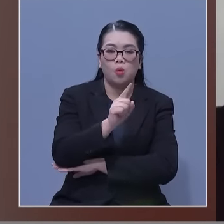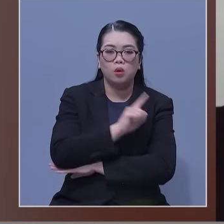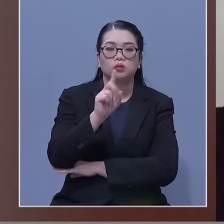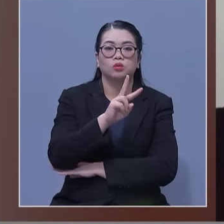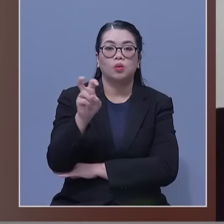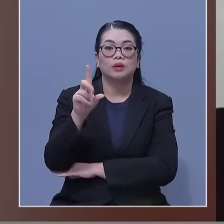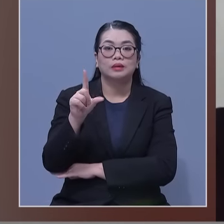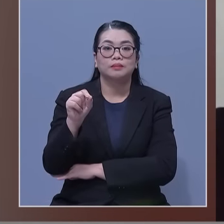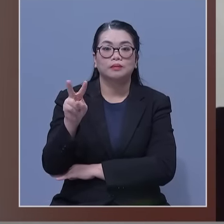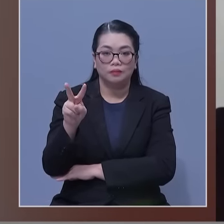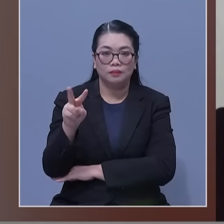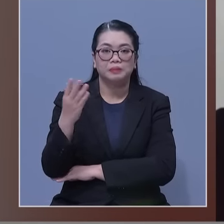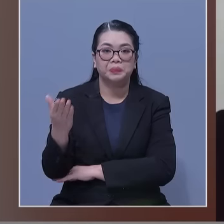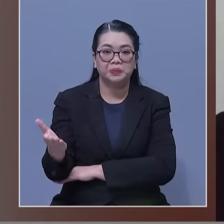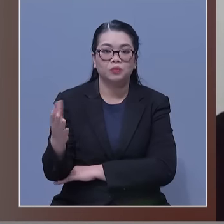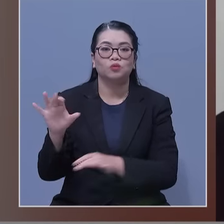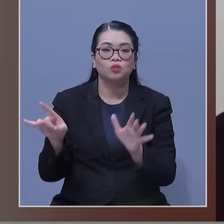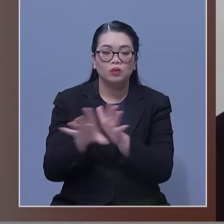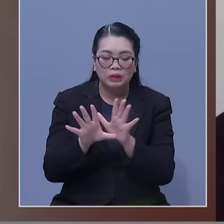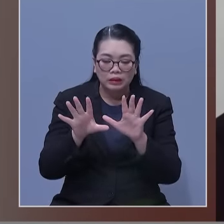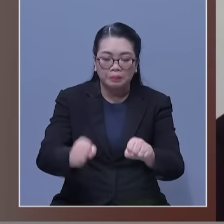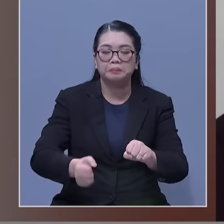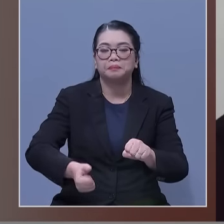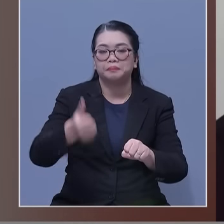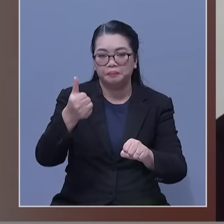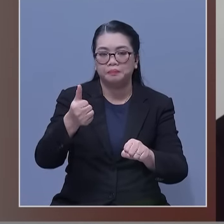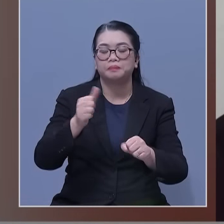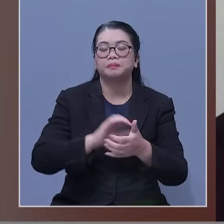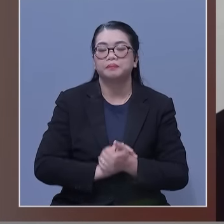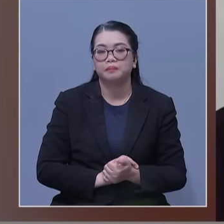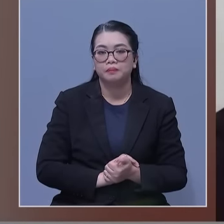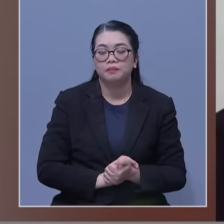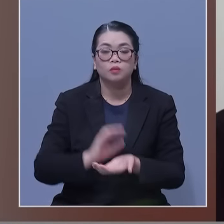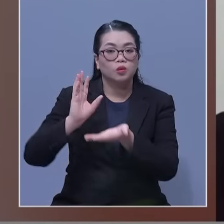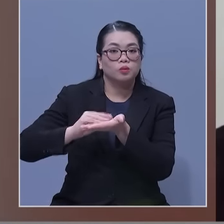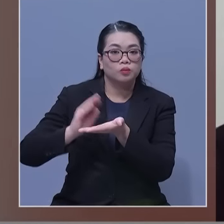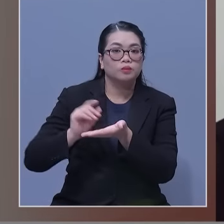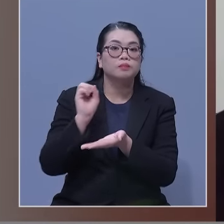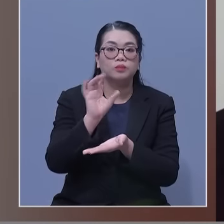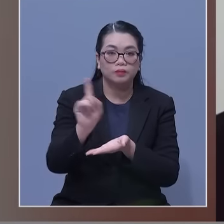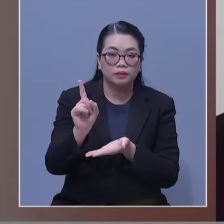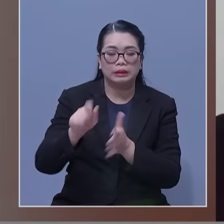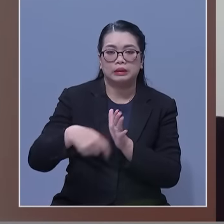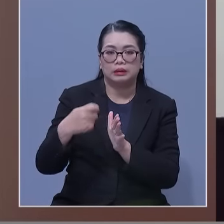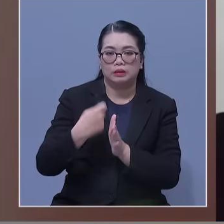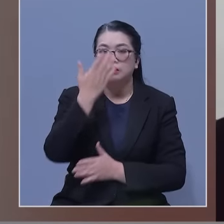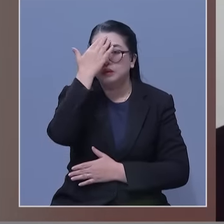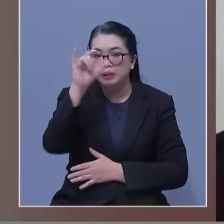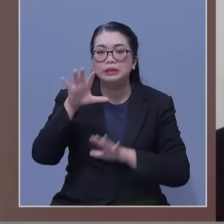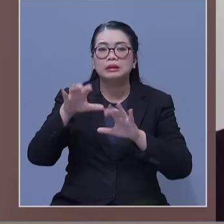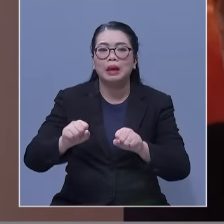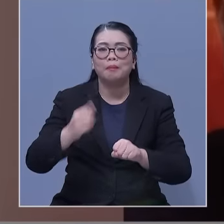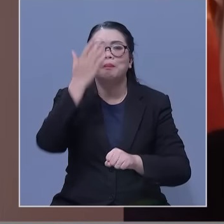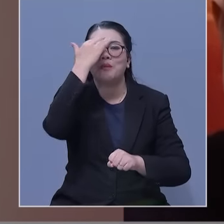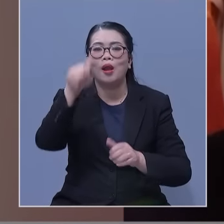นะฮะสุดท้ายเสียบแป้งนาโหนดนี่จนมุมโดนจับจนได้นะครับแล้วก็มีข้อมูลนะครับว่าสาเหตุที่เสียแป้งโดนจับได้